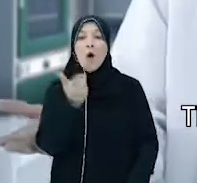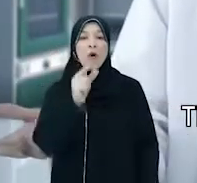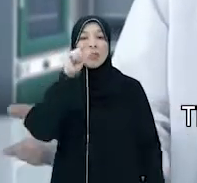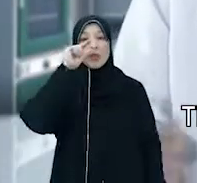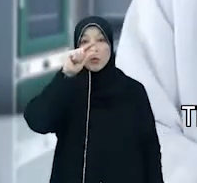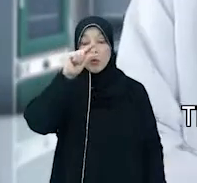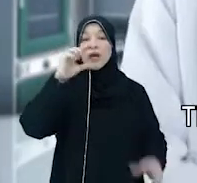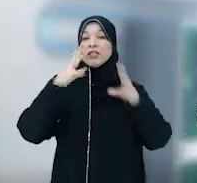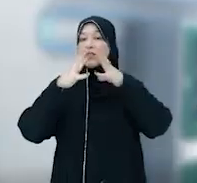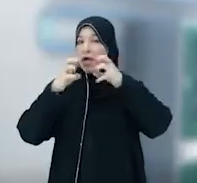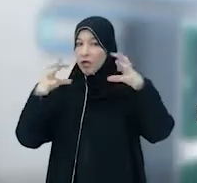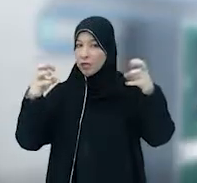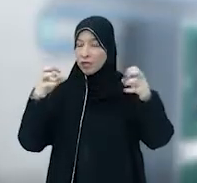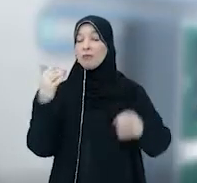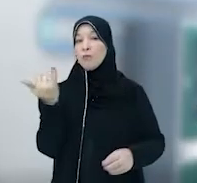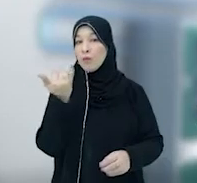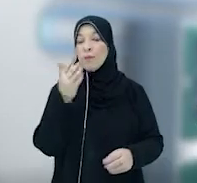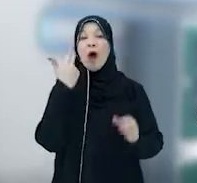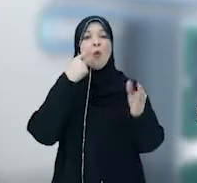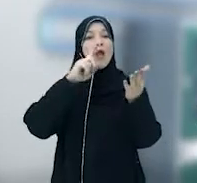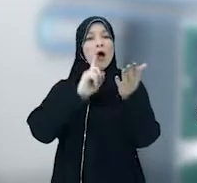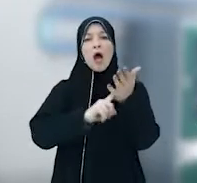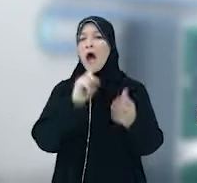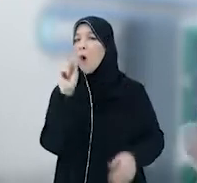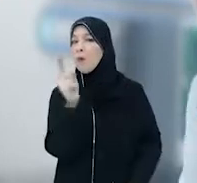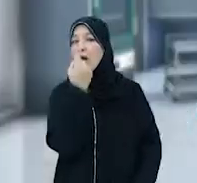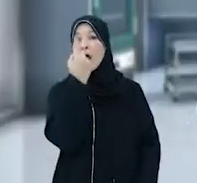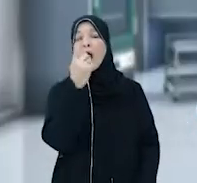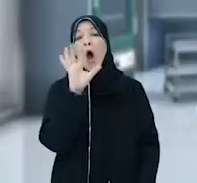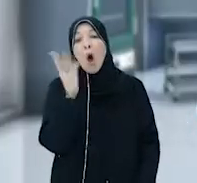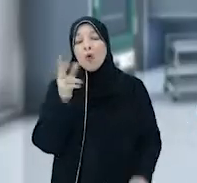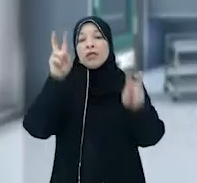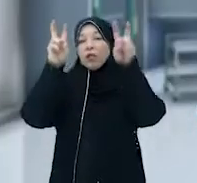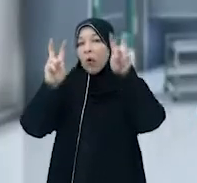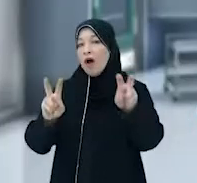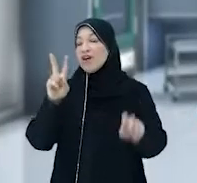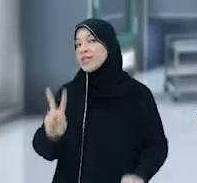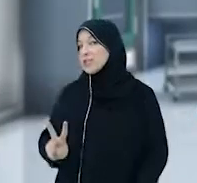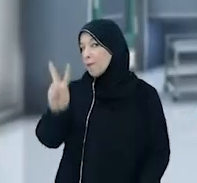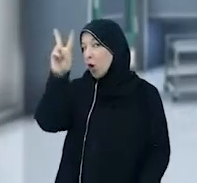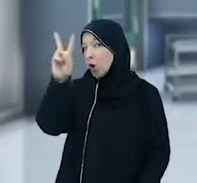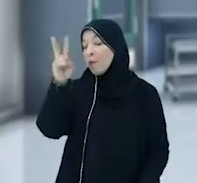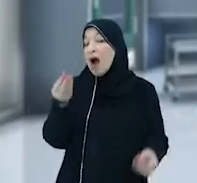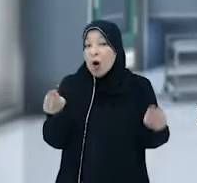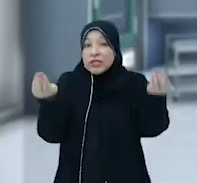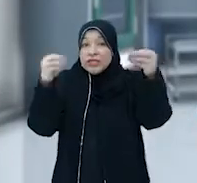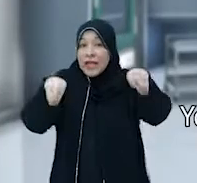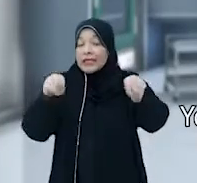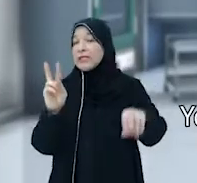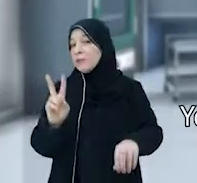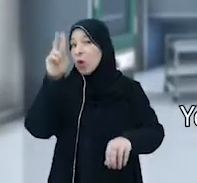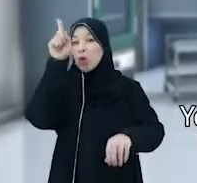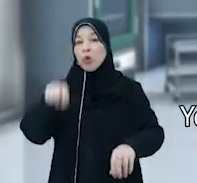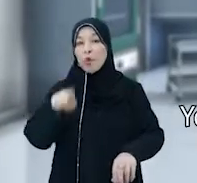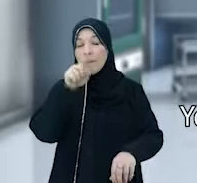كما يشرحها الطبيب. عند استخدام البخاخ لأول مرة أو إذا أوقفت استخدامه لمدة تزيد عن 7 أيام،